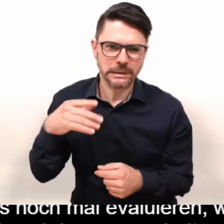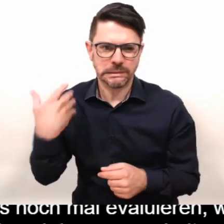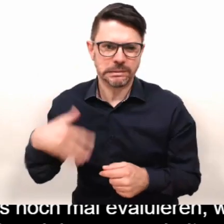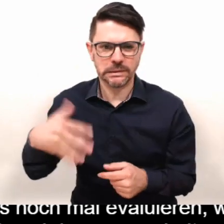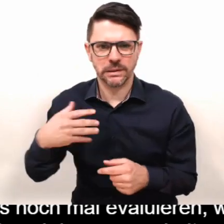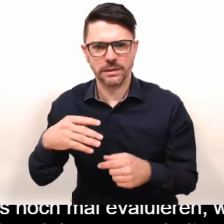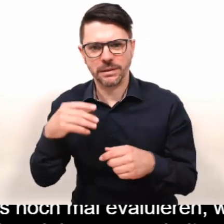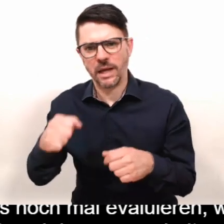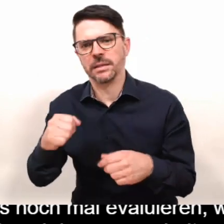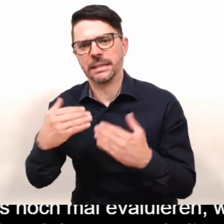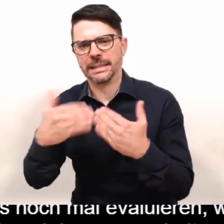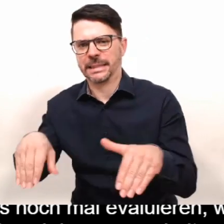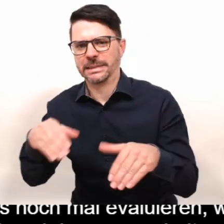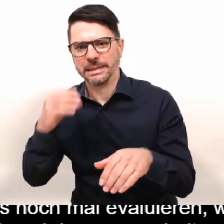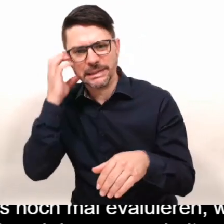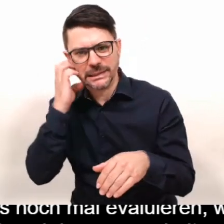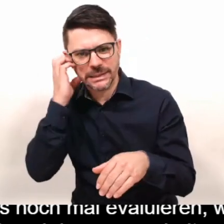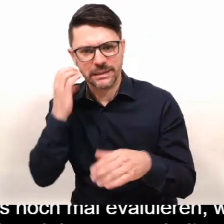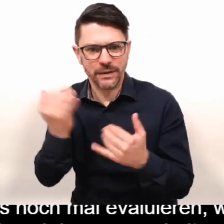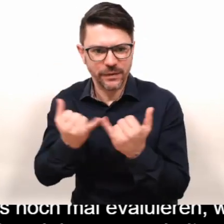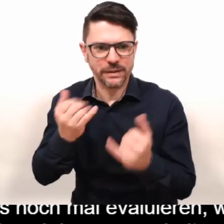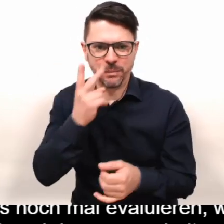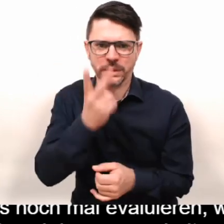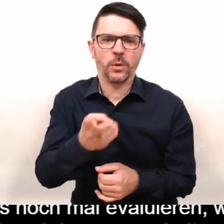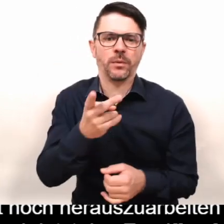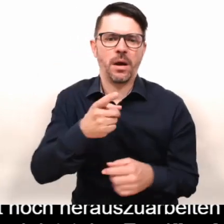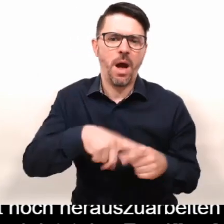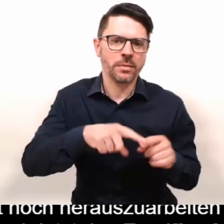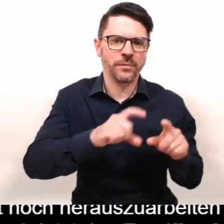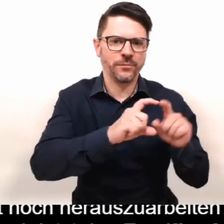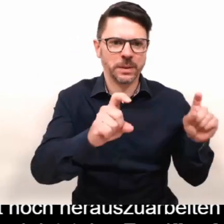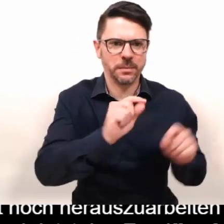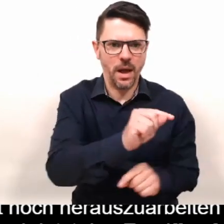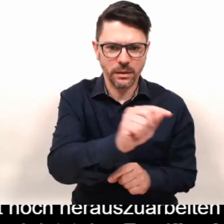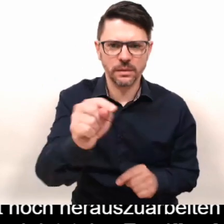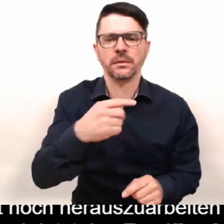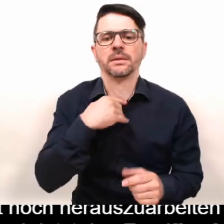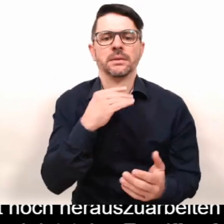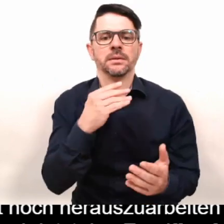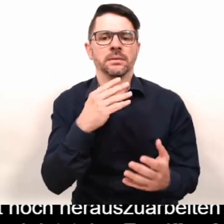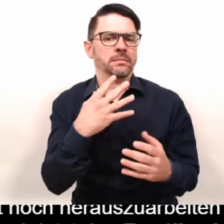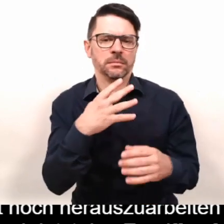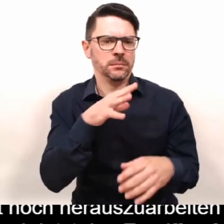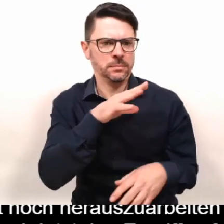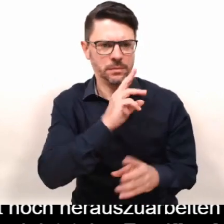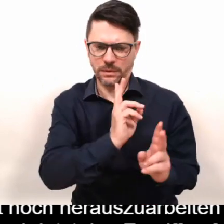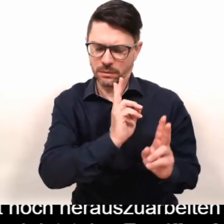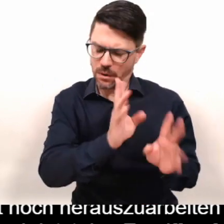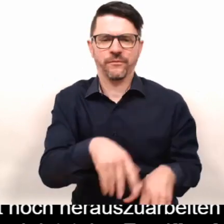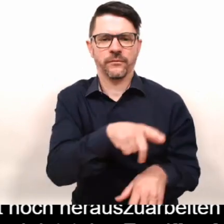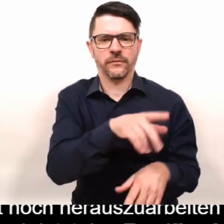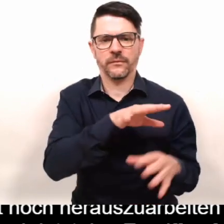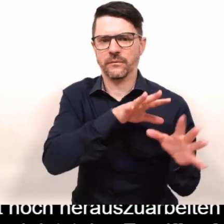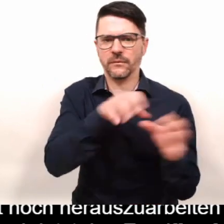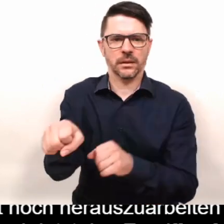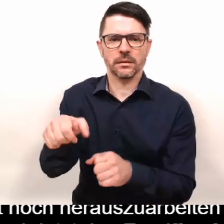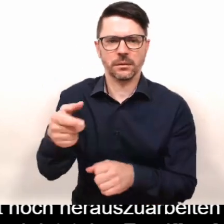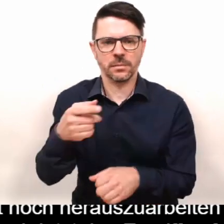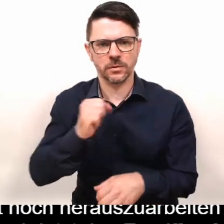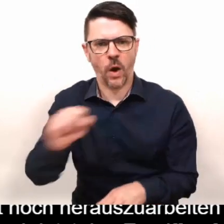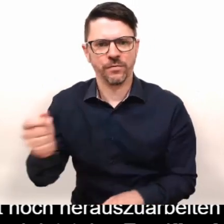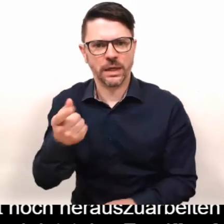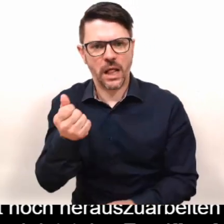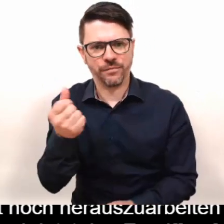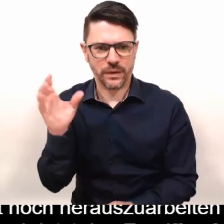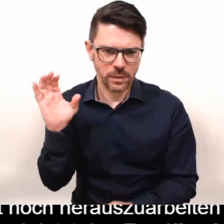Zuschuss. Ab 50 Mitarbeiter 50.000 Euro Zuschuss. Die können dieses ganze Repertoire an